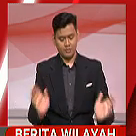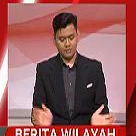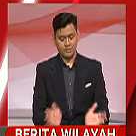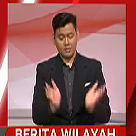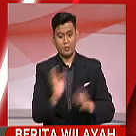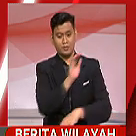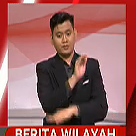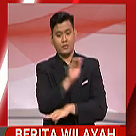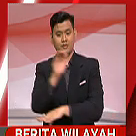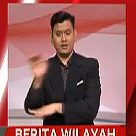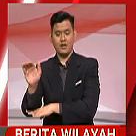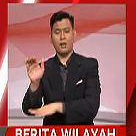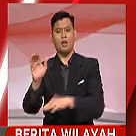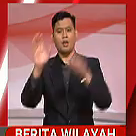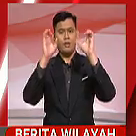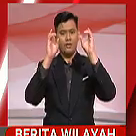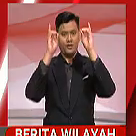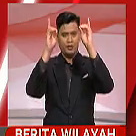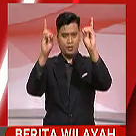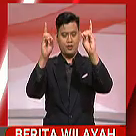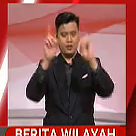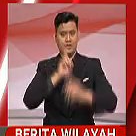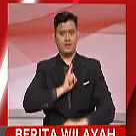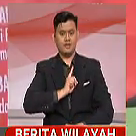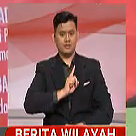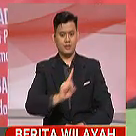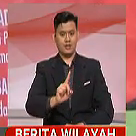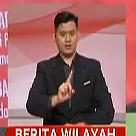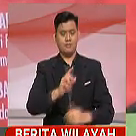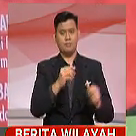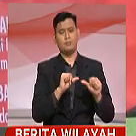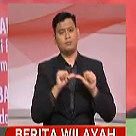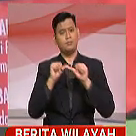menyuburkan dakwah dan pendidikan agama secara berterusan.